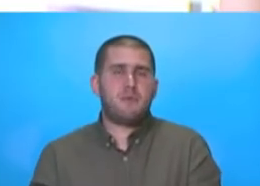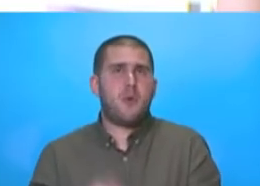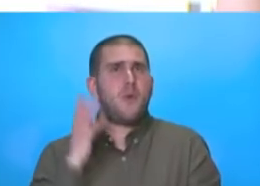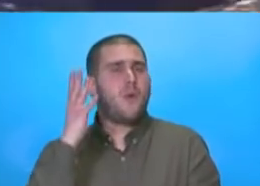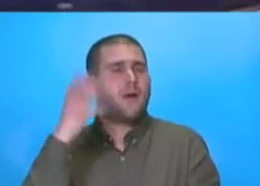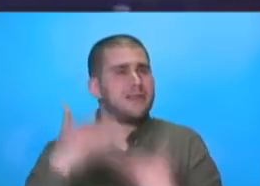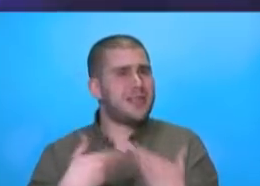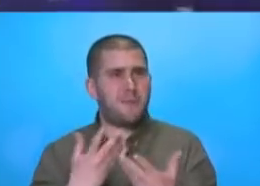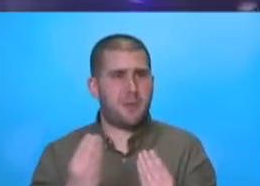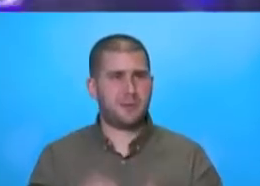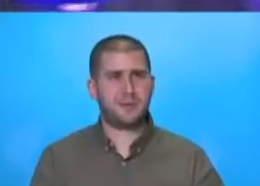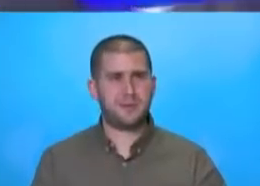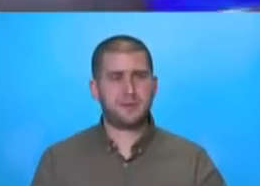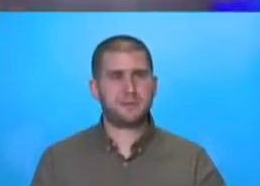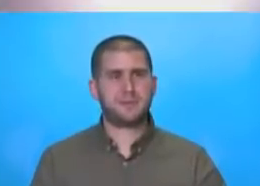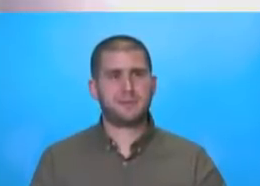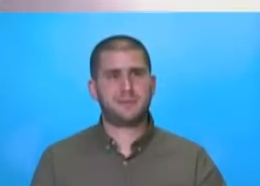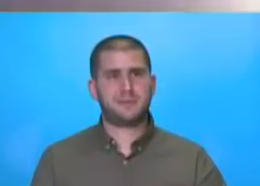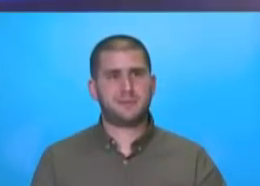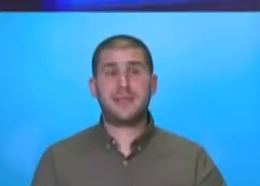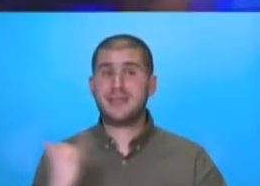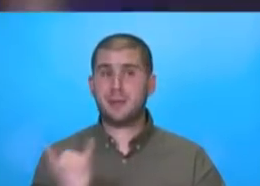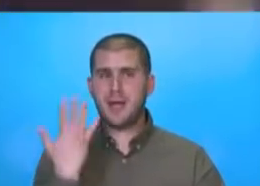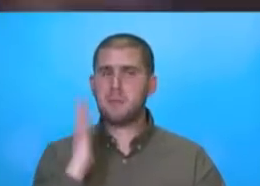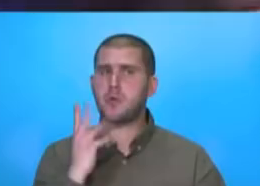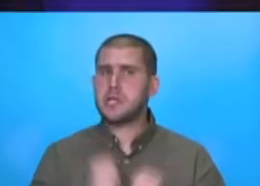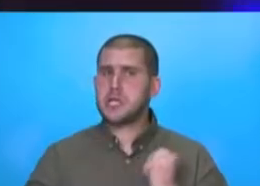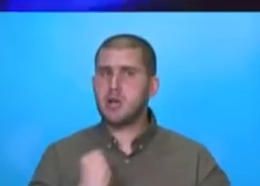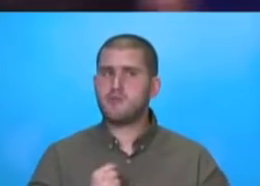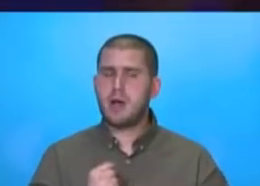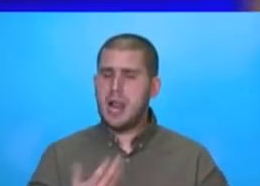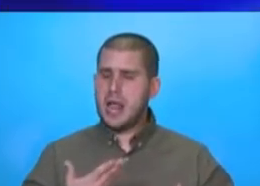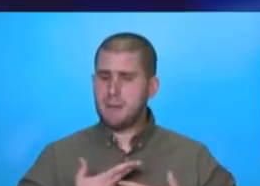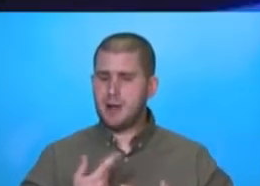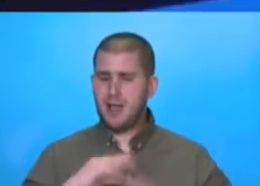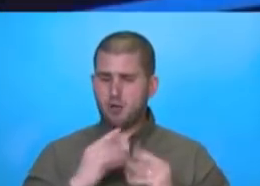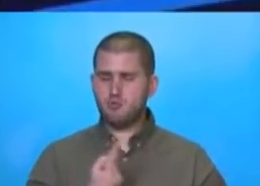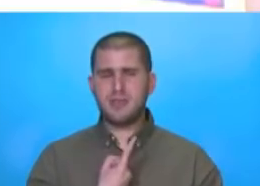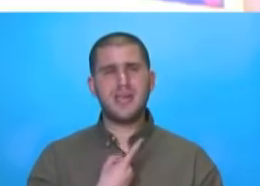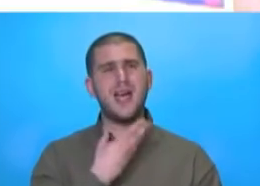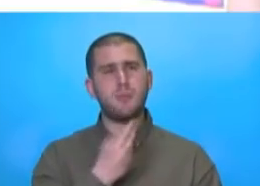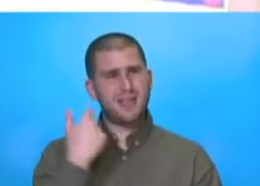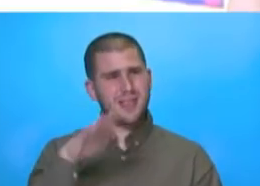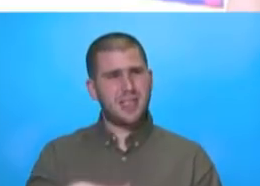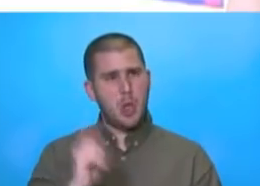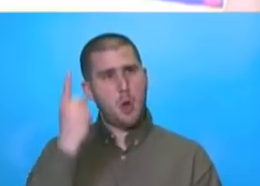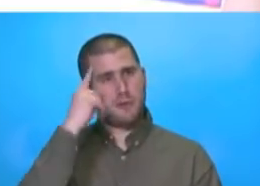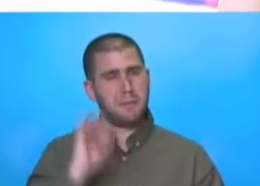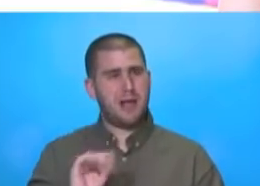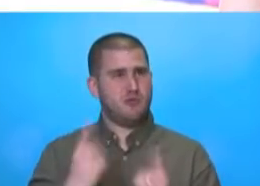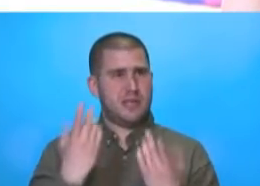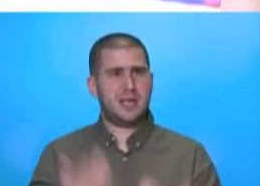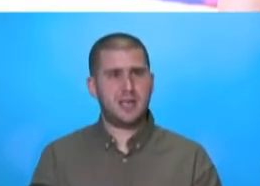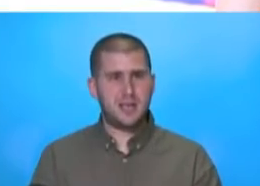כאילו לאן התקדמנו. תמיד היה לי נורא קשה להשלים עם זה שאני אתיופית. כשהייתי קטנה לא חשבתי שדבר כזה